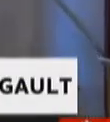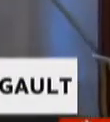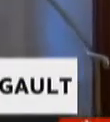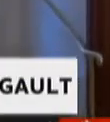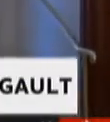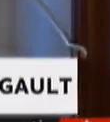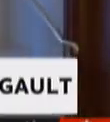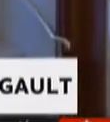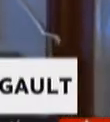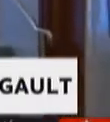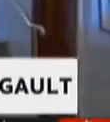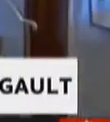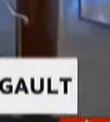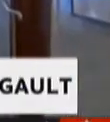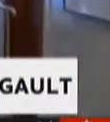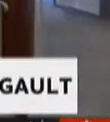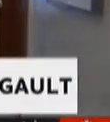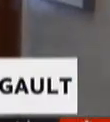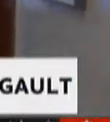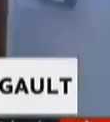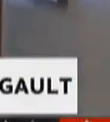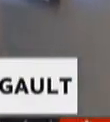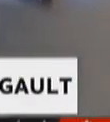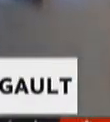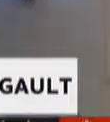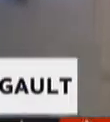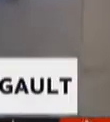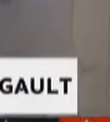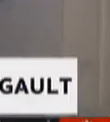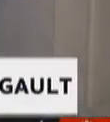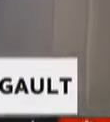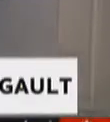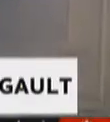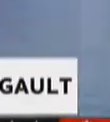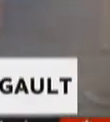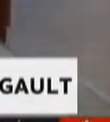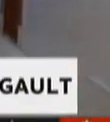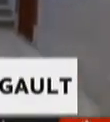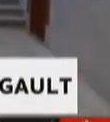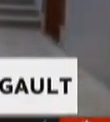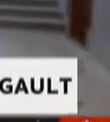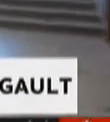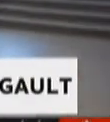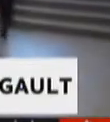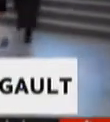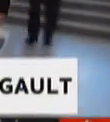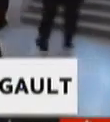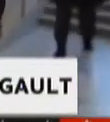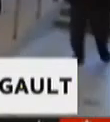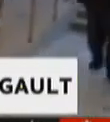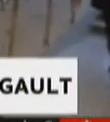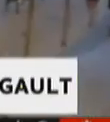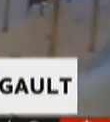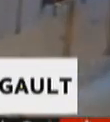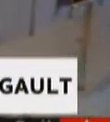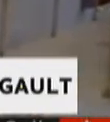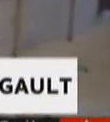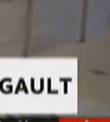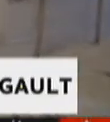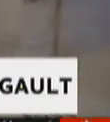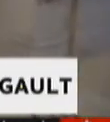pourraient être encourageants. Enfin, c'est ce que M. Legault laisse entendre dans son message. Oui, M. Legault, qui est accompagné évidemment de sa ministre de la Santé, Mme McCann,